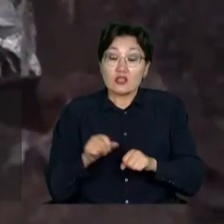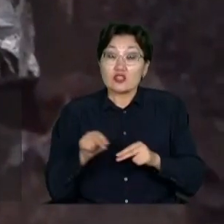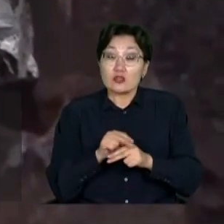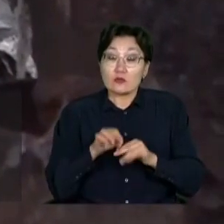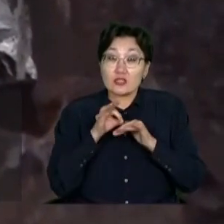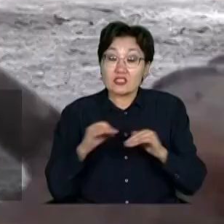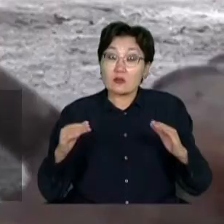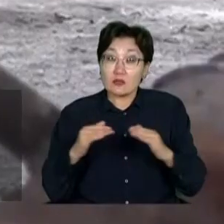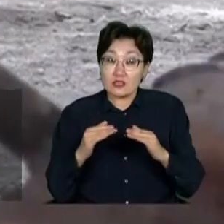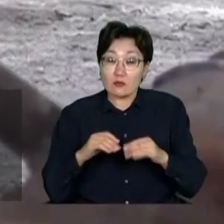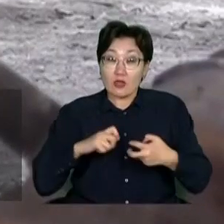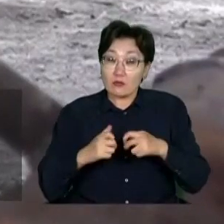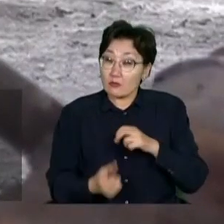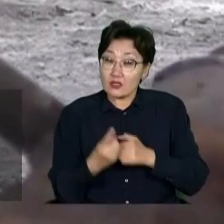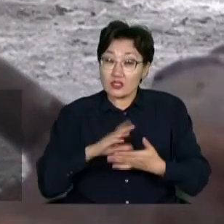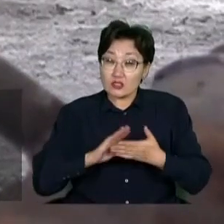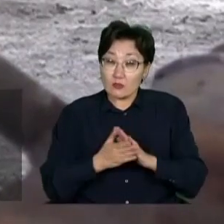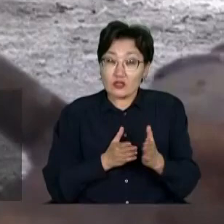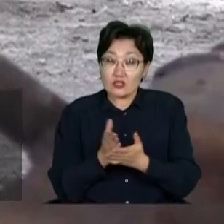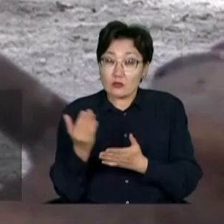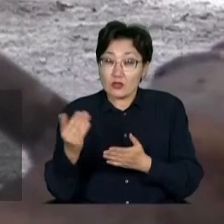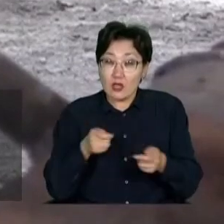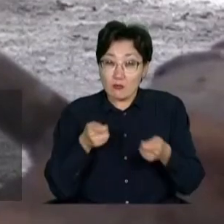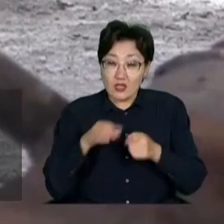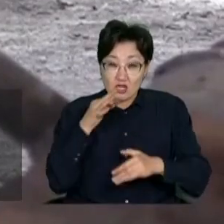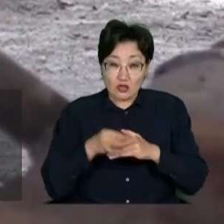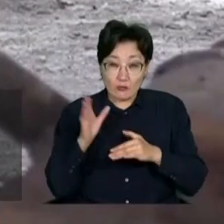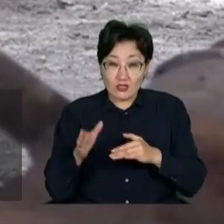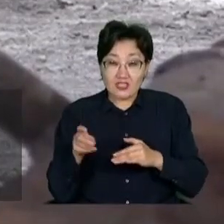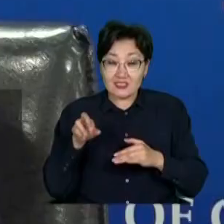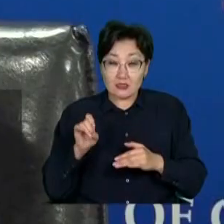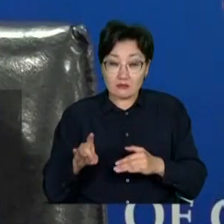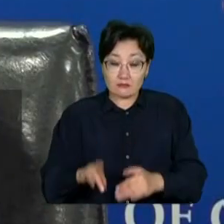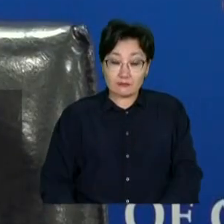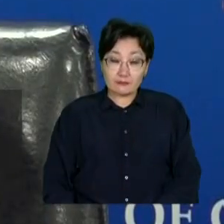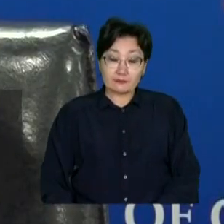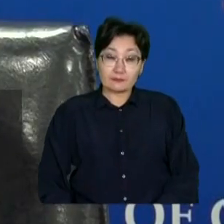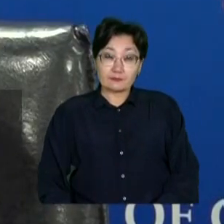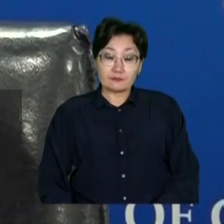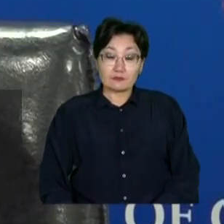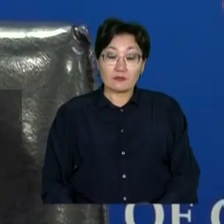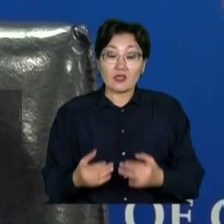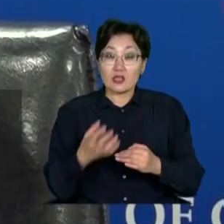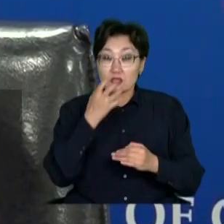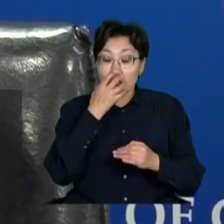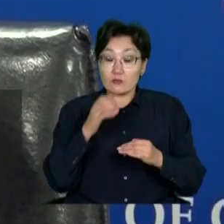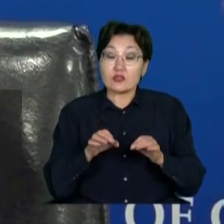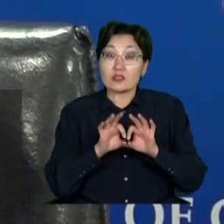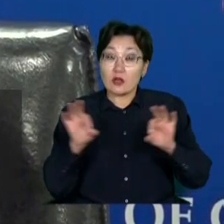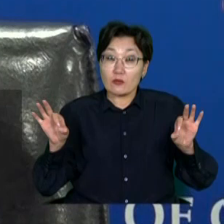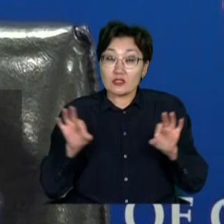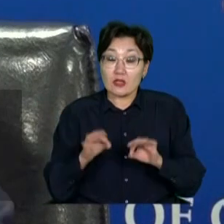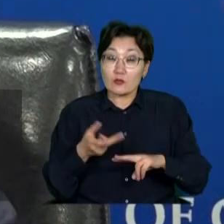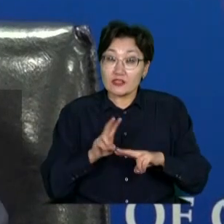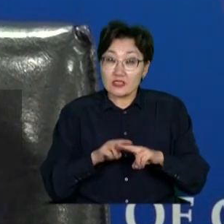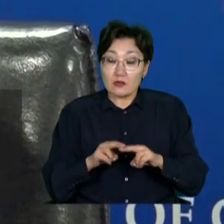өткен нысандарда ақау шықса, тікелей басшылық жауап береді, деді Роман Скляр. Тепловые сети. Жылу мәселесіне бірінші кезекте